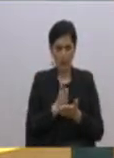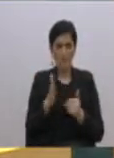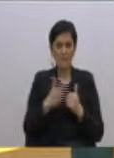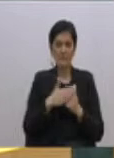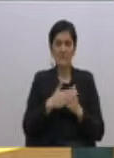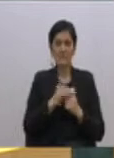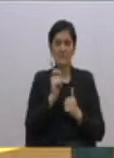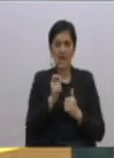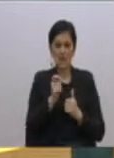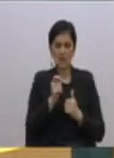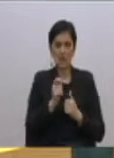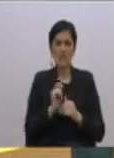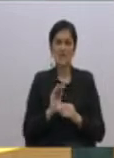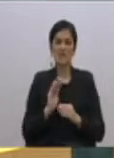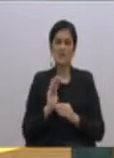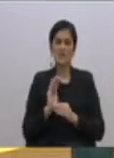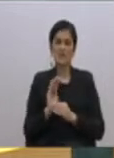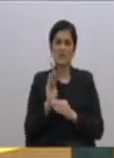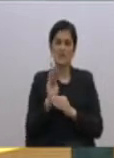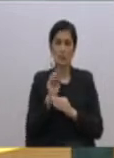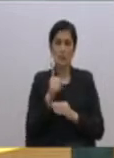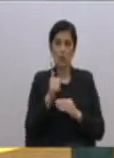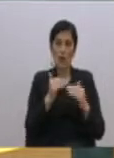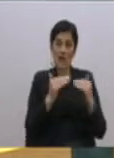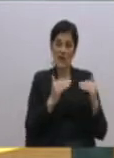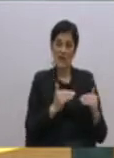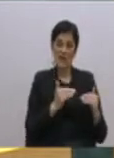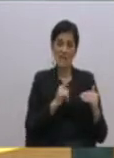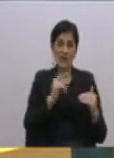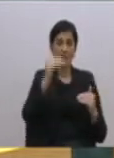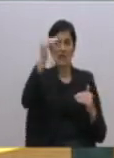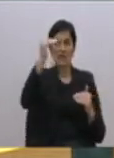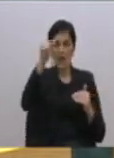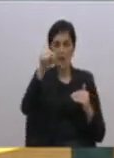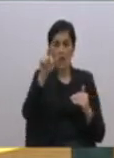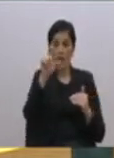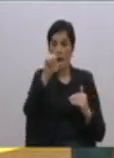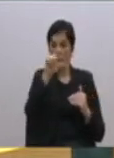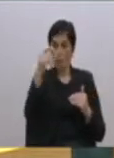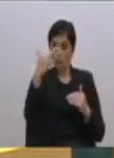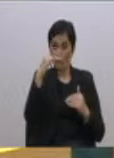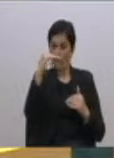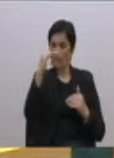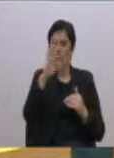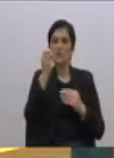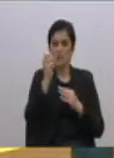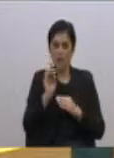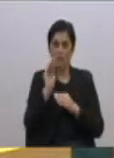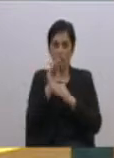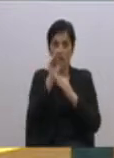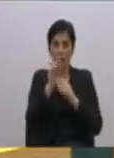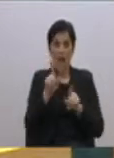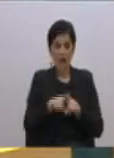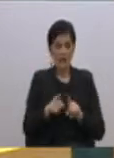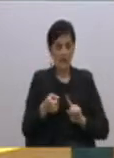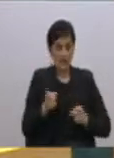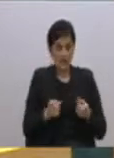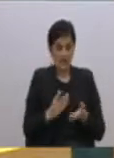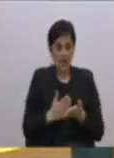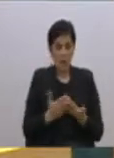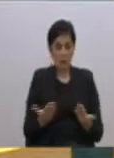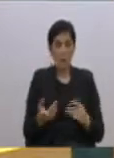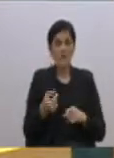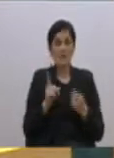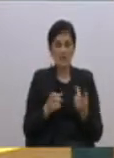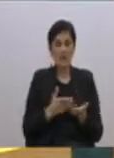ide izrdeba. Izrdeba, ar rogorit, cu eda sa gele, iar amezi eda sa gele. Ai ce n-am realubași, uart, ta am realubași, ca